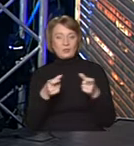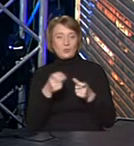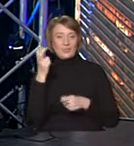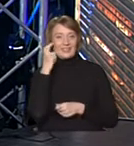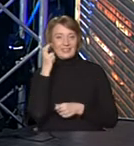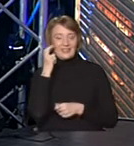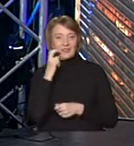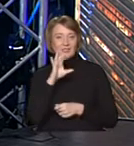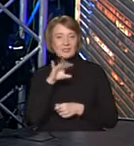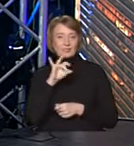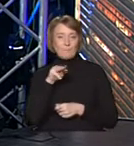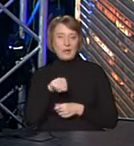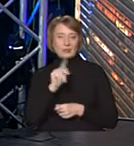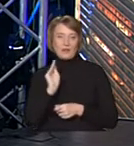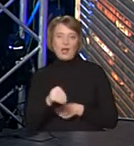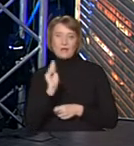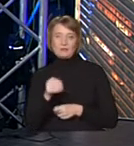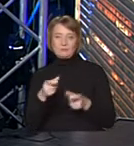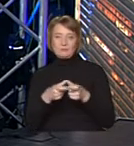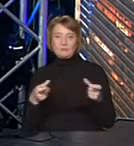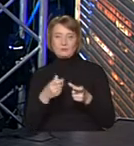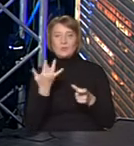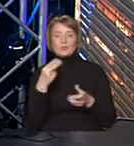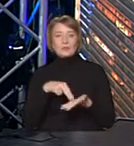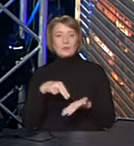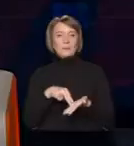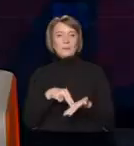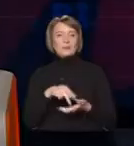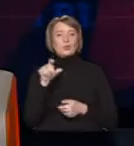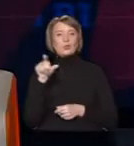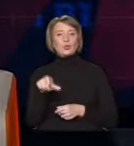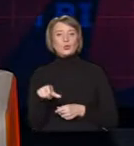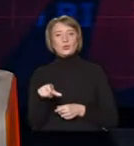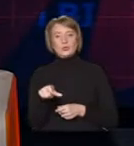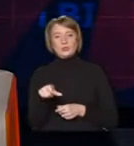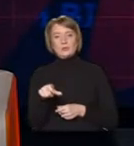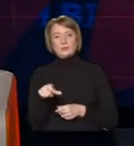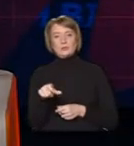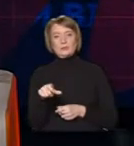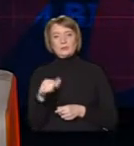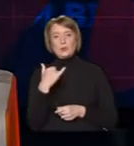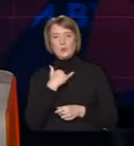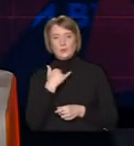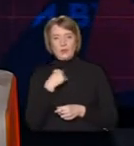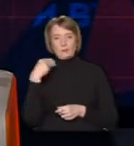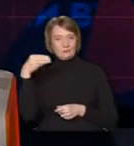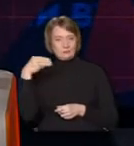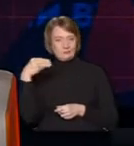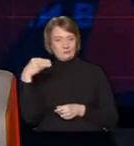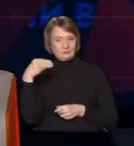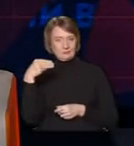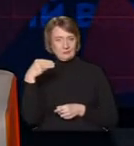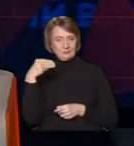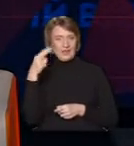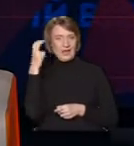мене є не «Київсмарткарт». Просто, щоб не було так, що зараз подумають, що людина дуже така, знаєте, відірвана від життя. От у моєму гаманці. От картка метро ще